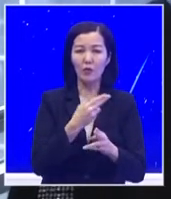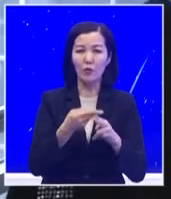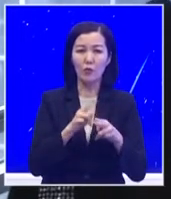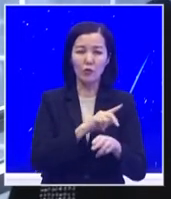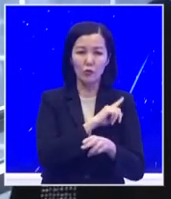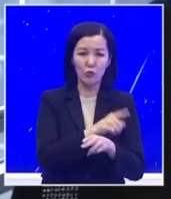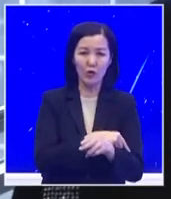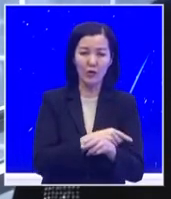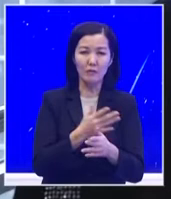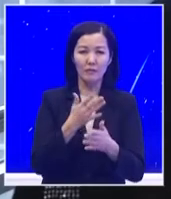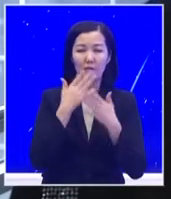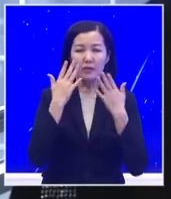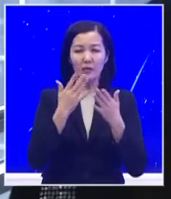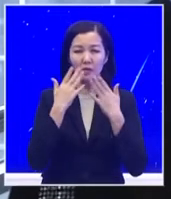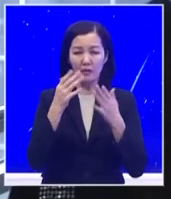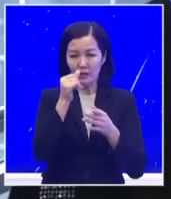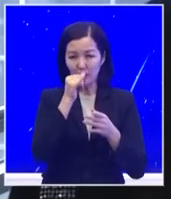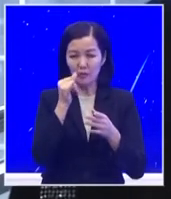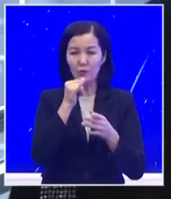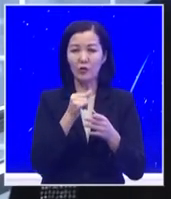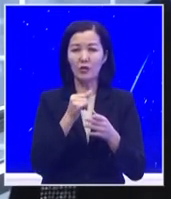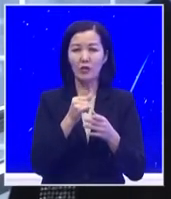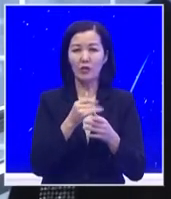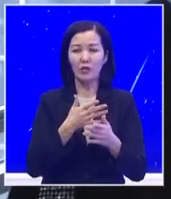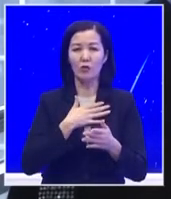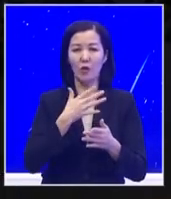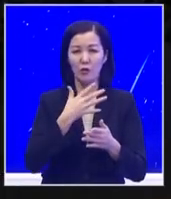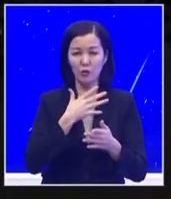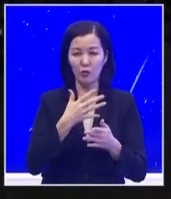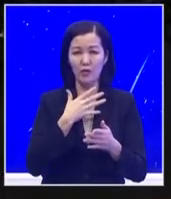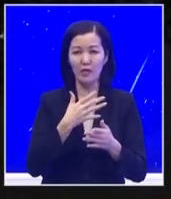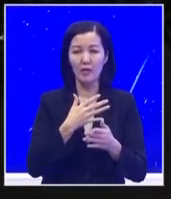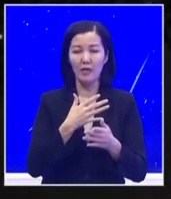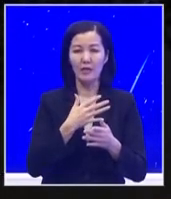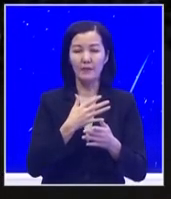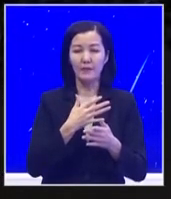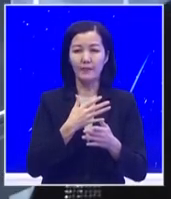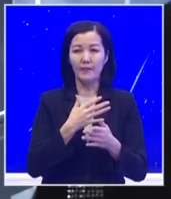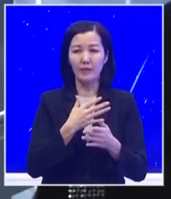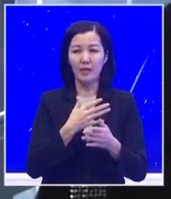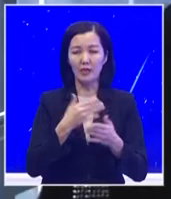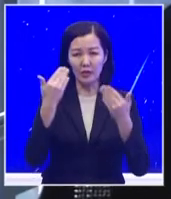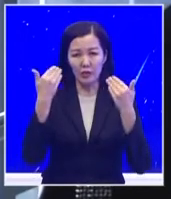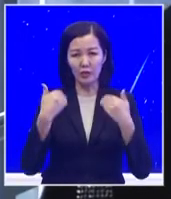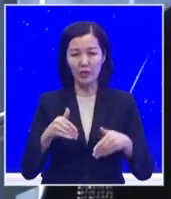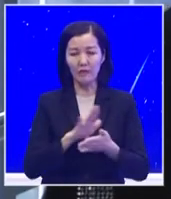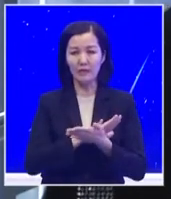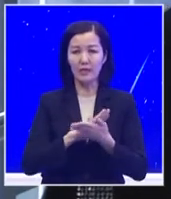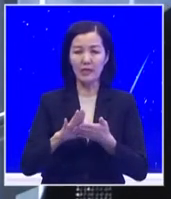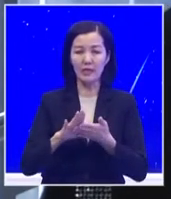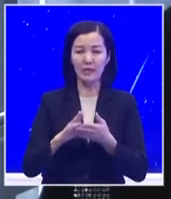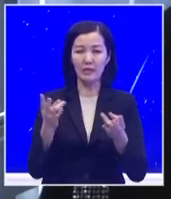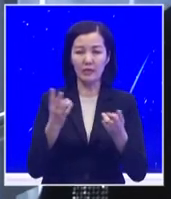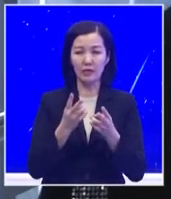жетіспеушілік және жөтел, ол негізгі белгілер осындай. Ол сақ болу үшін жеке бас гигиенасын